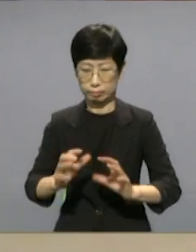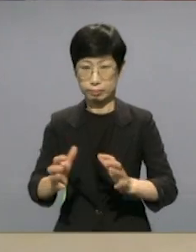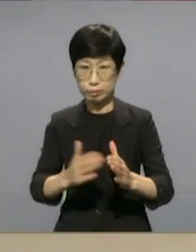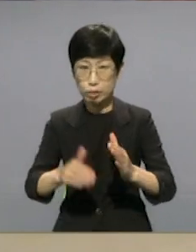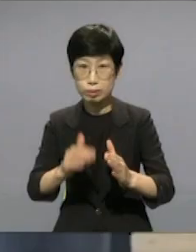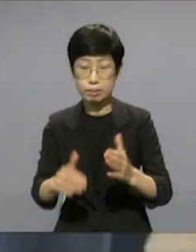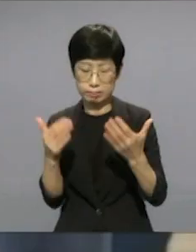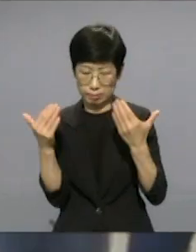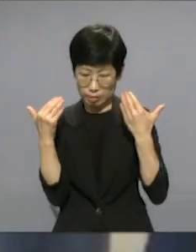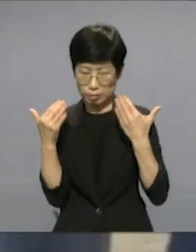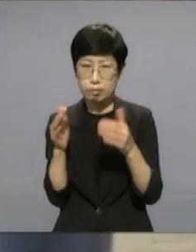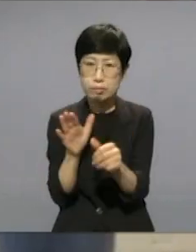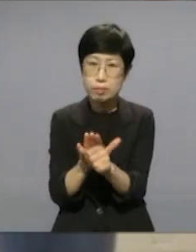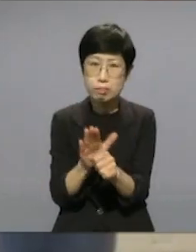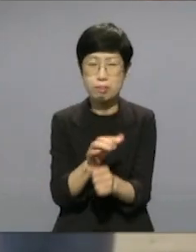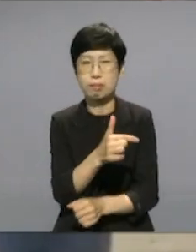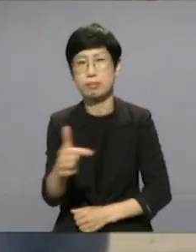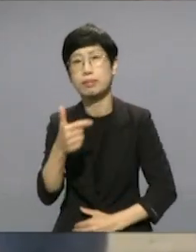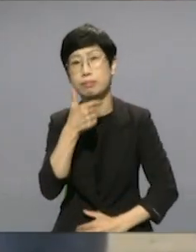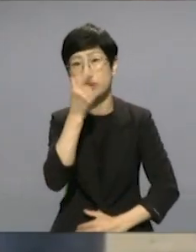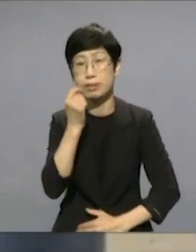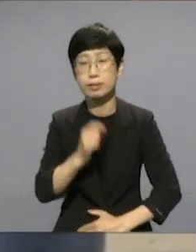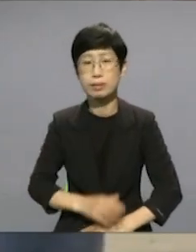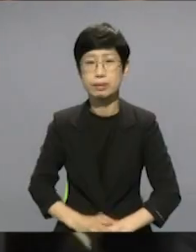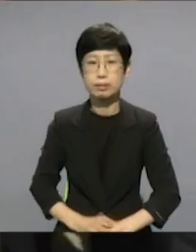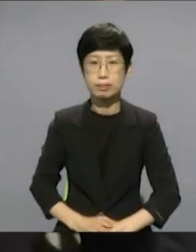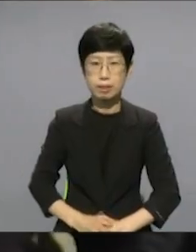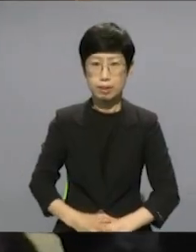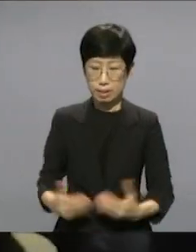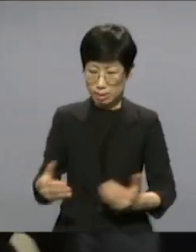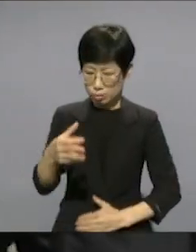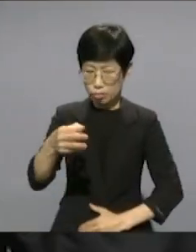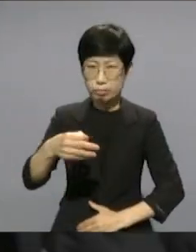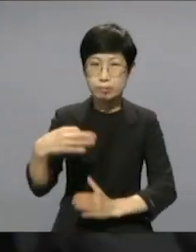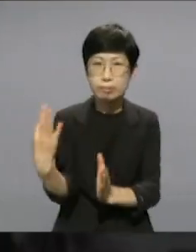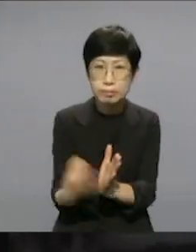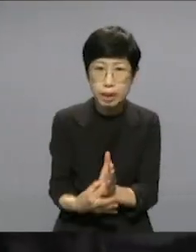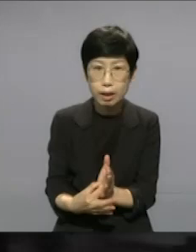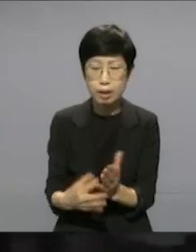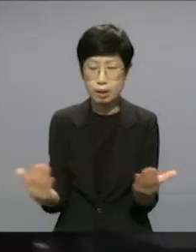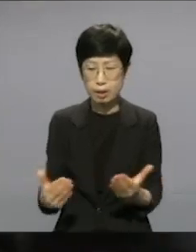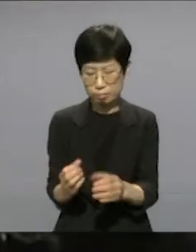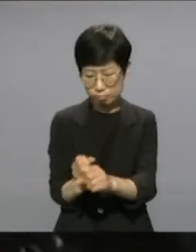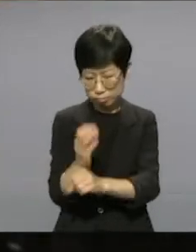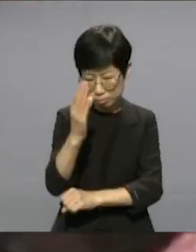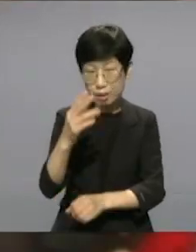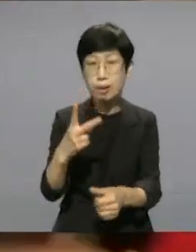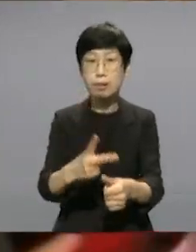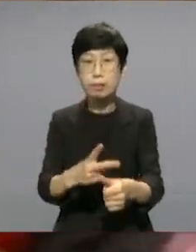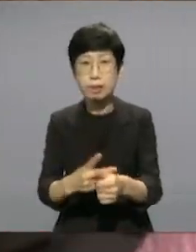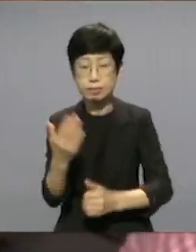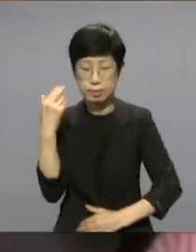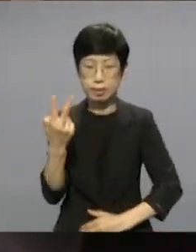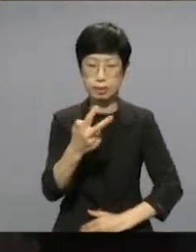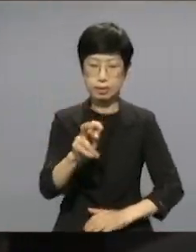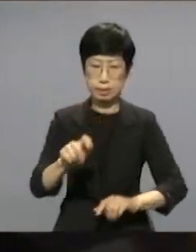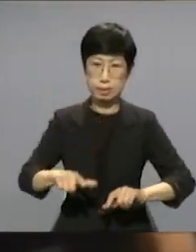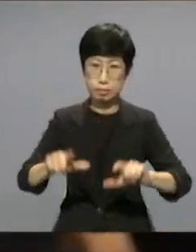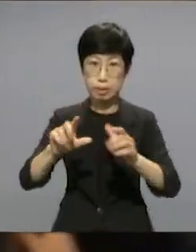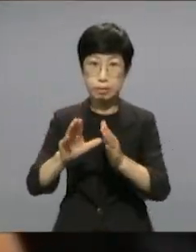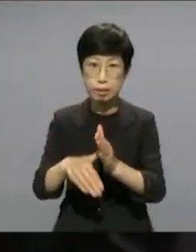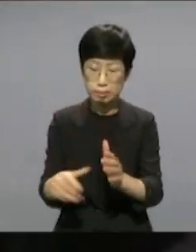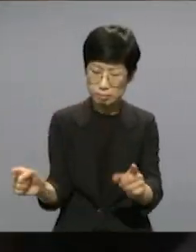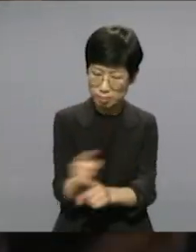대한 지원도 턱없이 부족합니다. 낮은 임금과 과중한 업무에 시달리던 교사들이 지난 2020년 처우